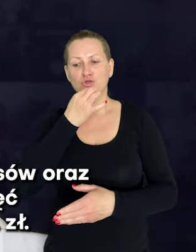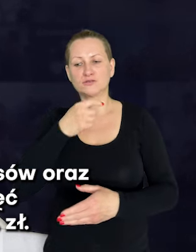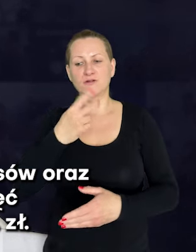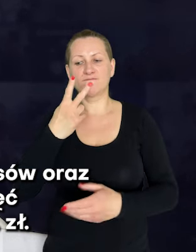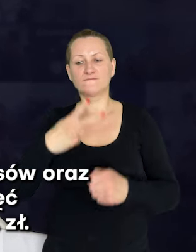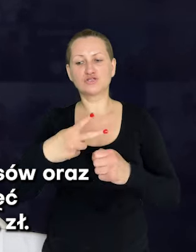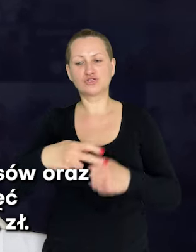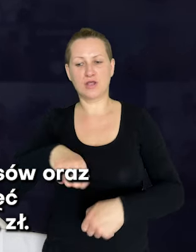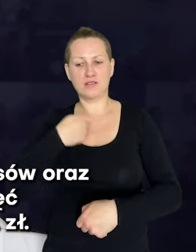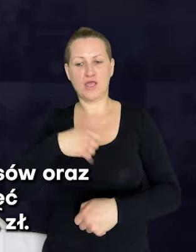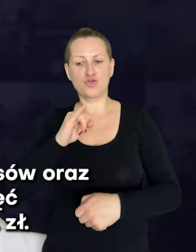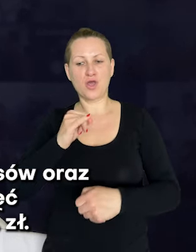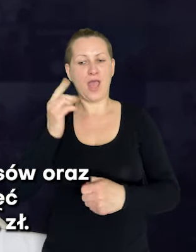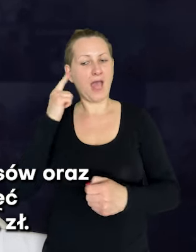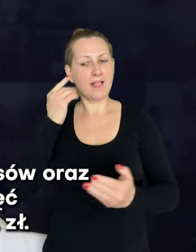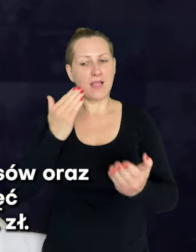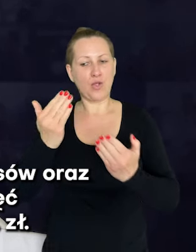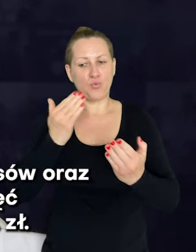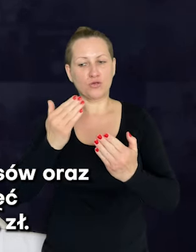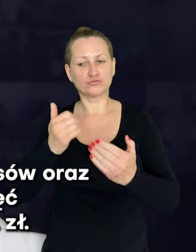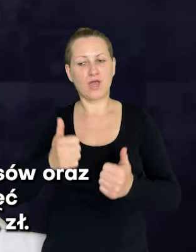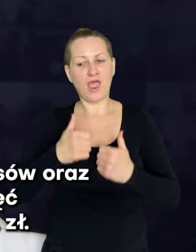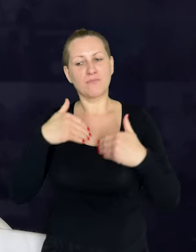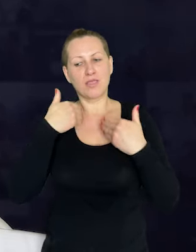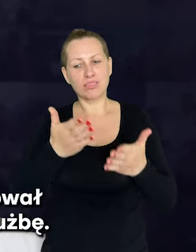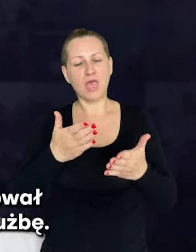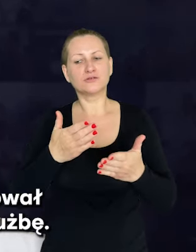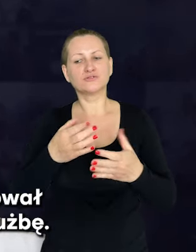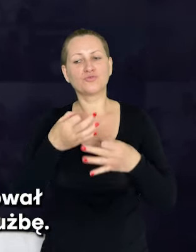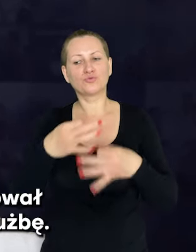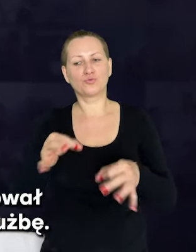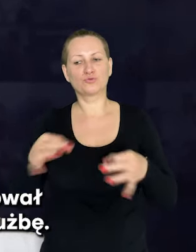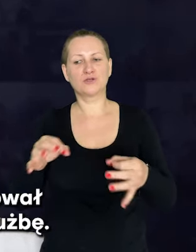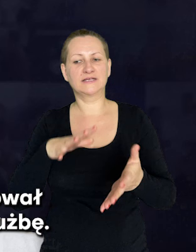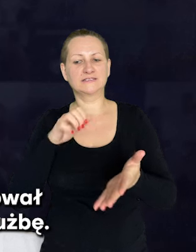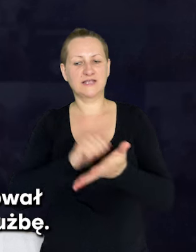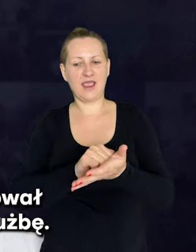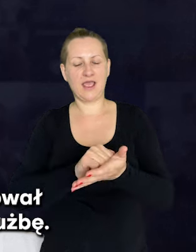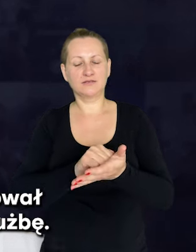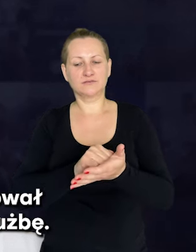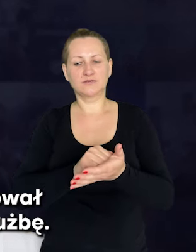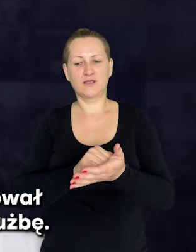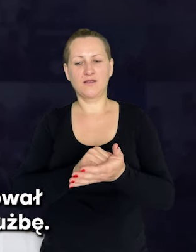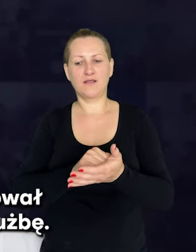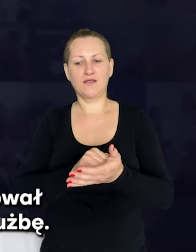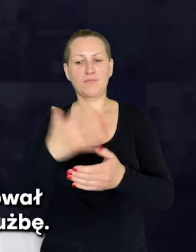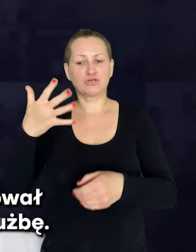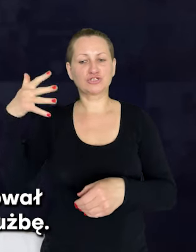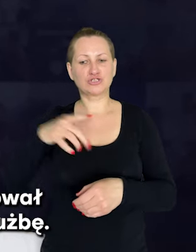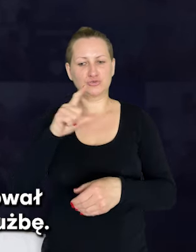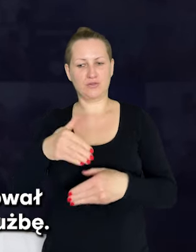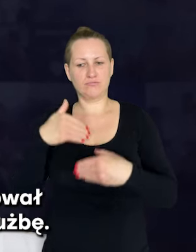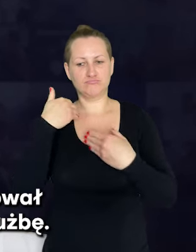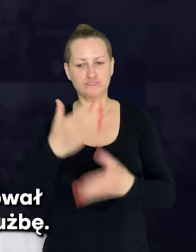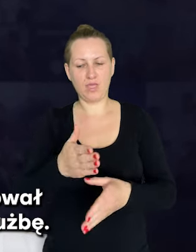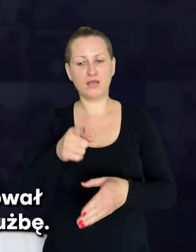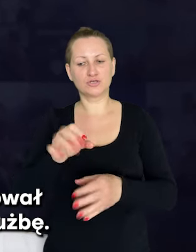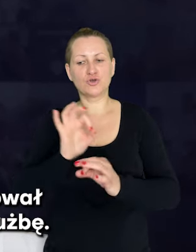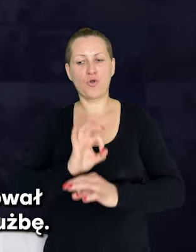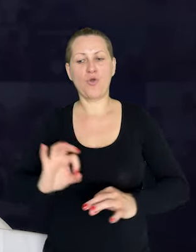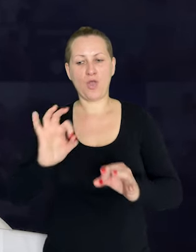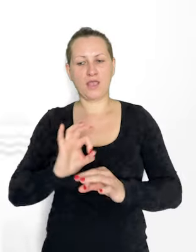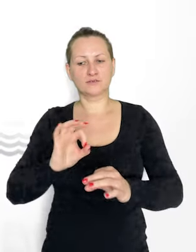zajęć szkoleniowo-pożarniczych za kwotę 5000 zł. Zarząd OSP z tej okazji wyróżnił i podziękował ochotnikom za wieloletnią oraz